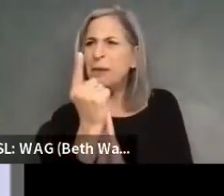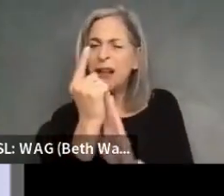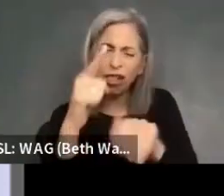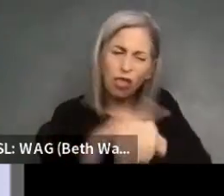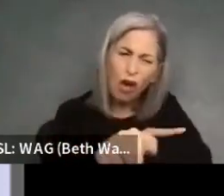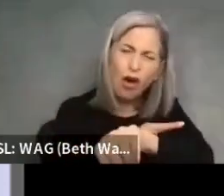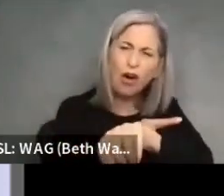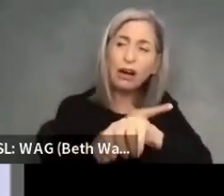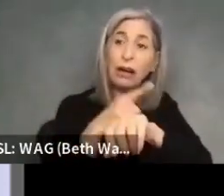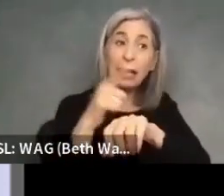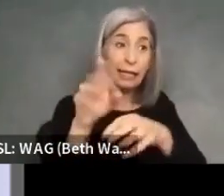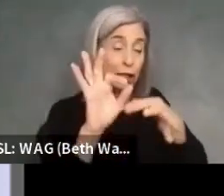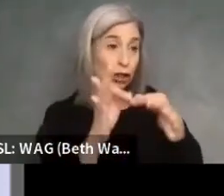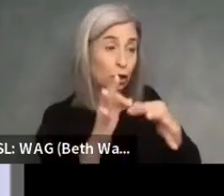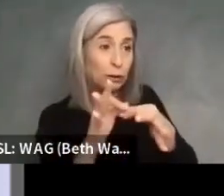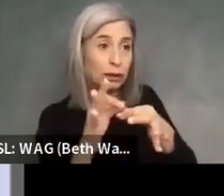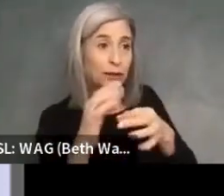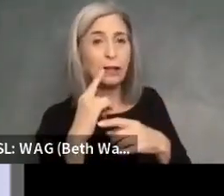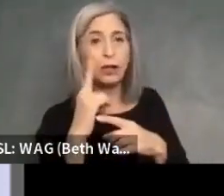2分钟。